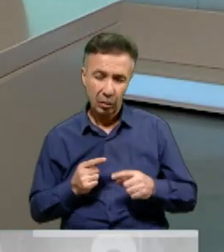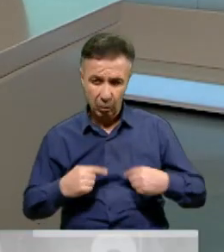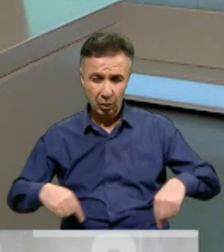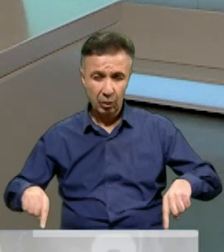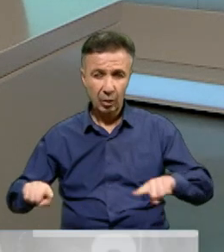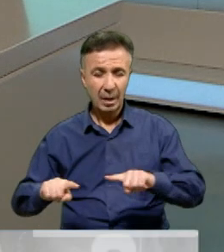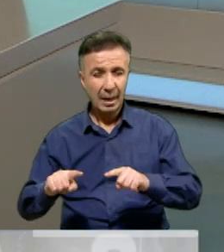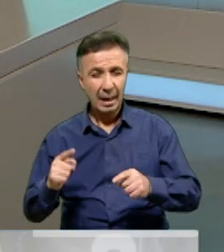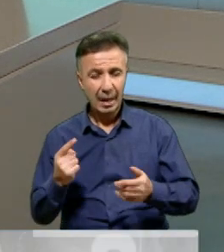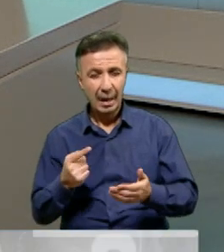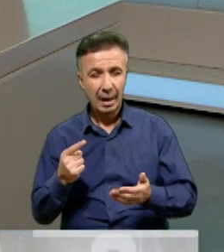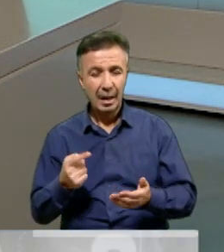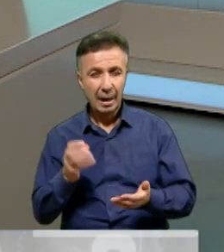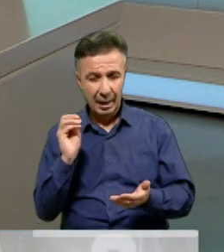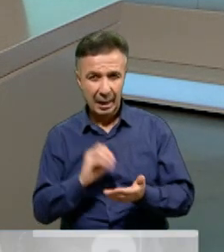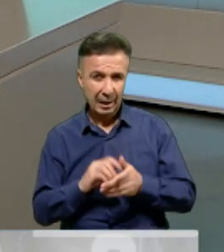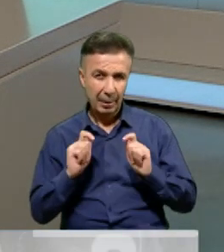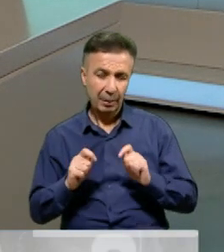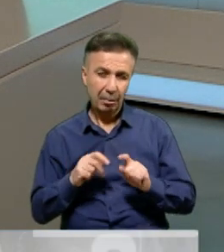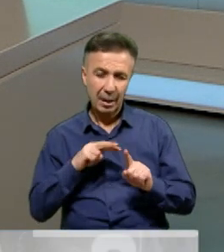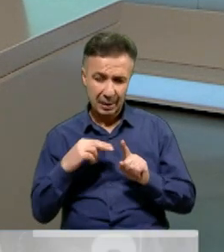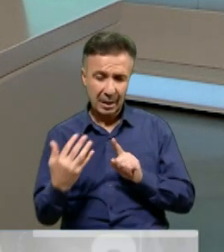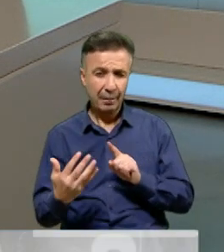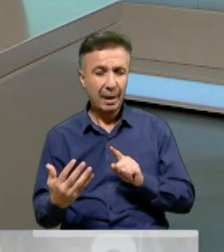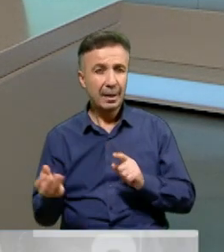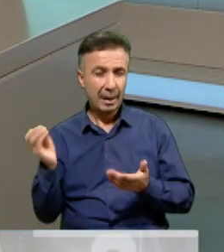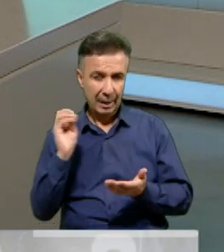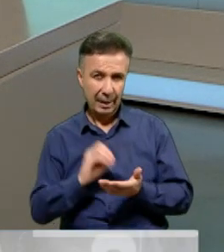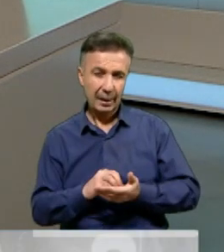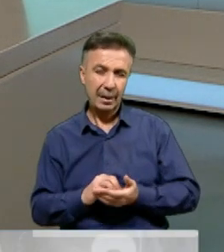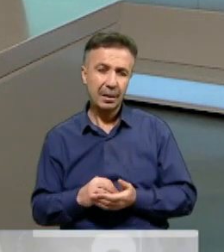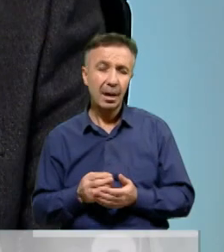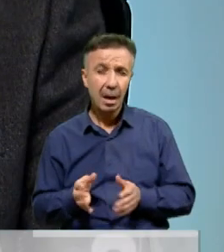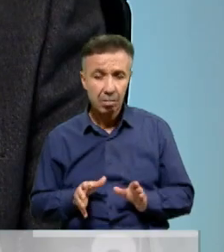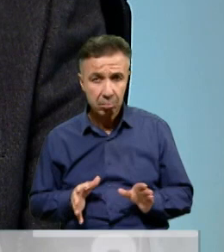eklemelerde bulunuldu. Bazı sahabeler daha eklendi. Ve bunlar